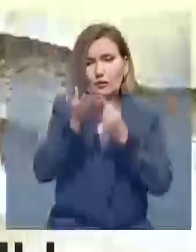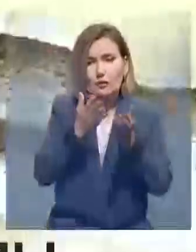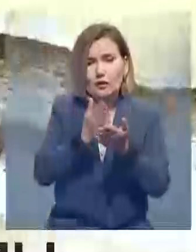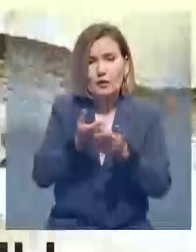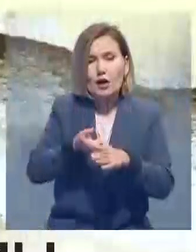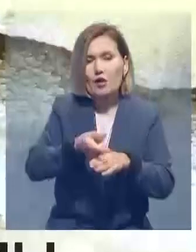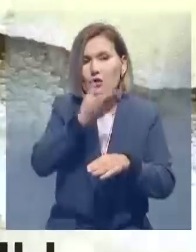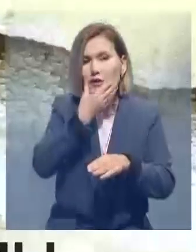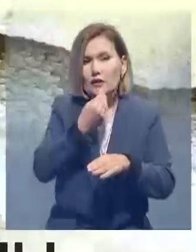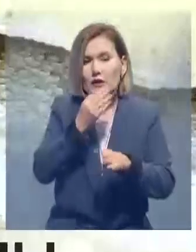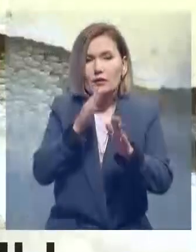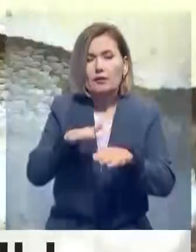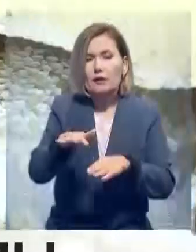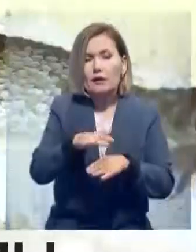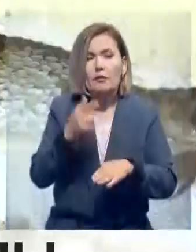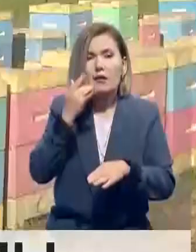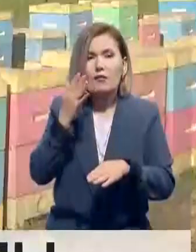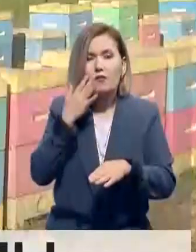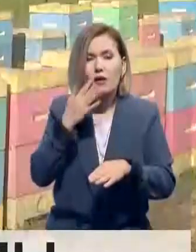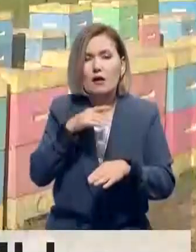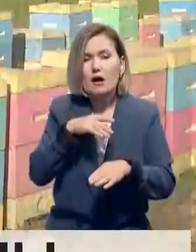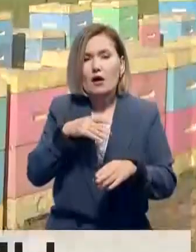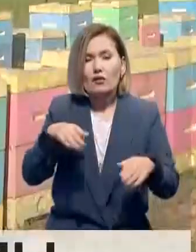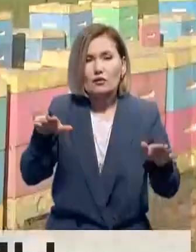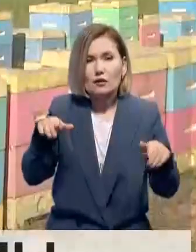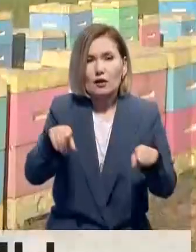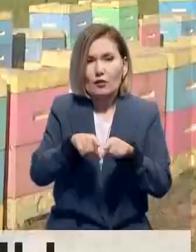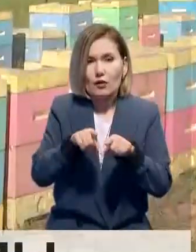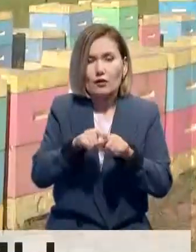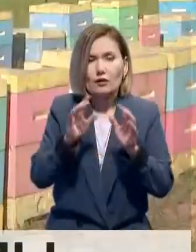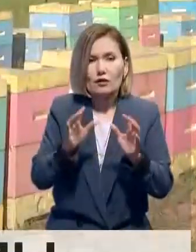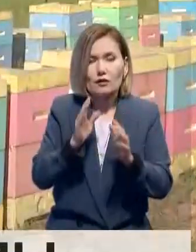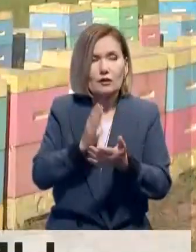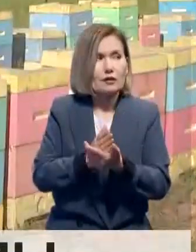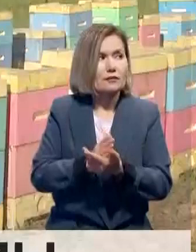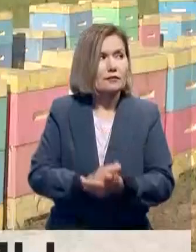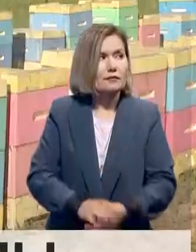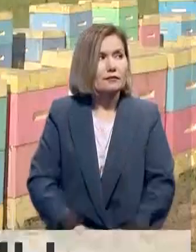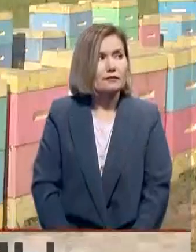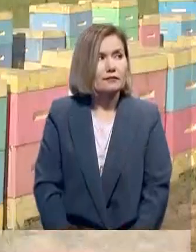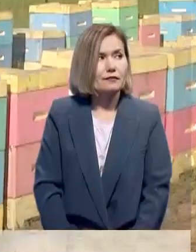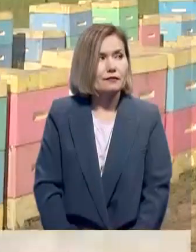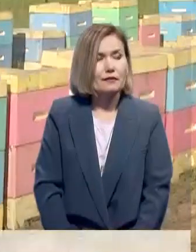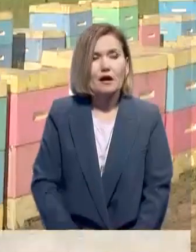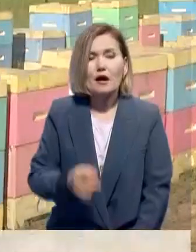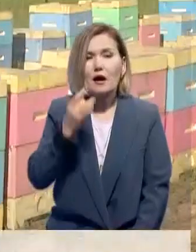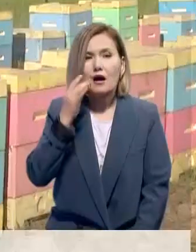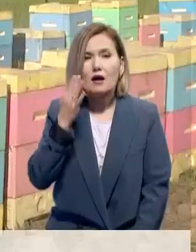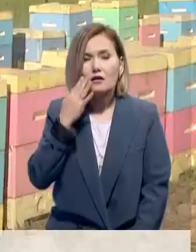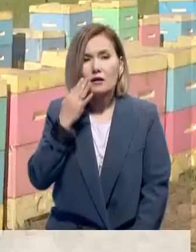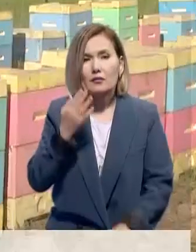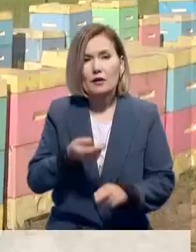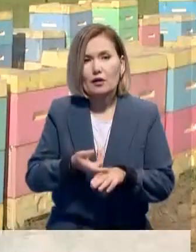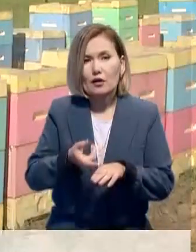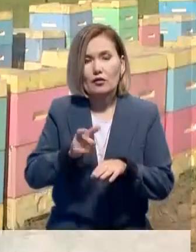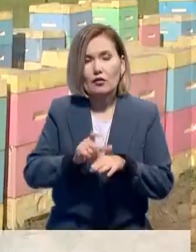Табиғат берген байлықтан бал өндіру үйренеді. Ғылымда да және пәниде де дінде де былай айтады екен. Ара жер шарынан